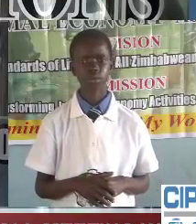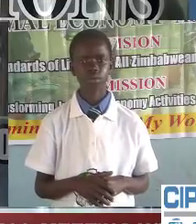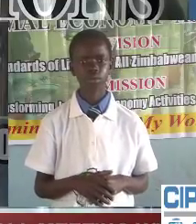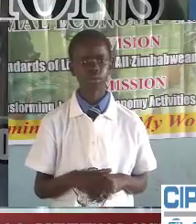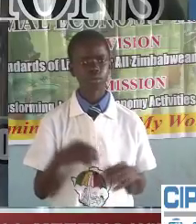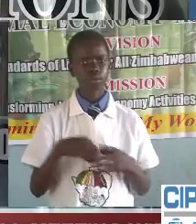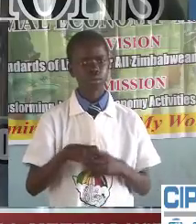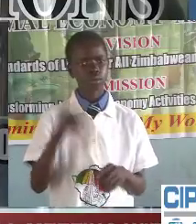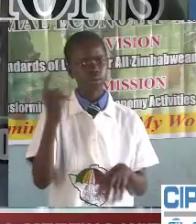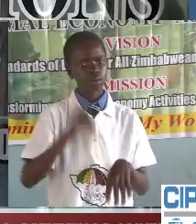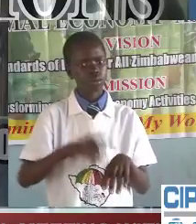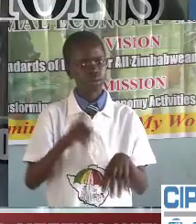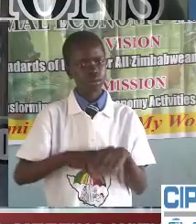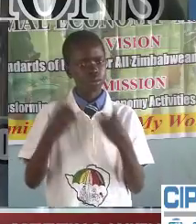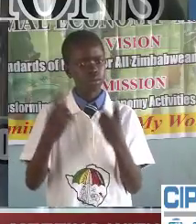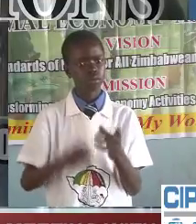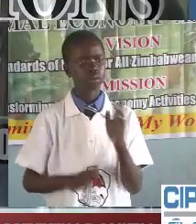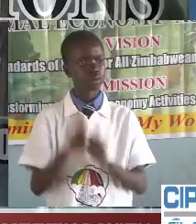semwana wakakurira munomu